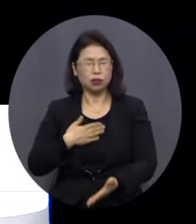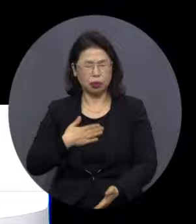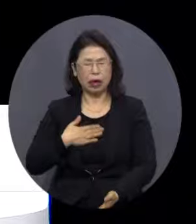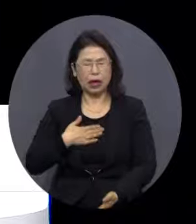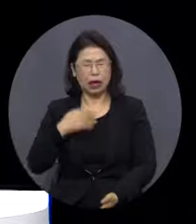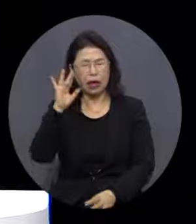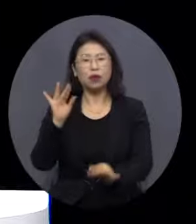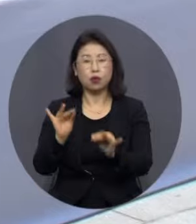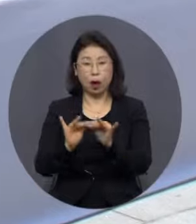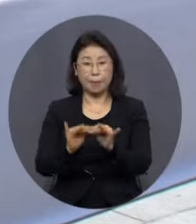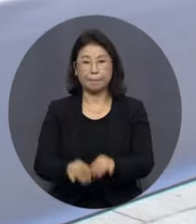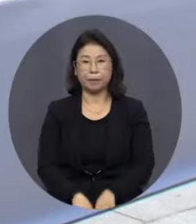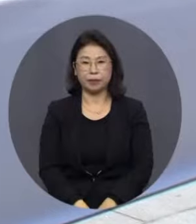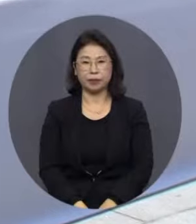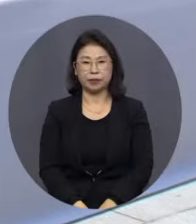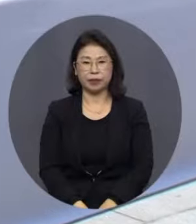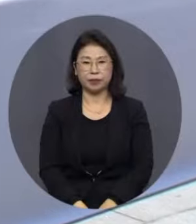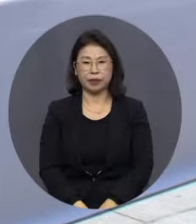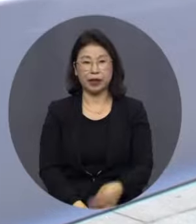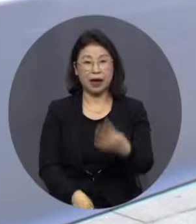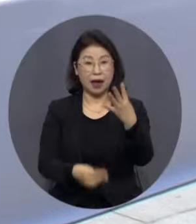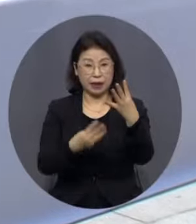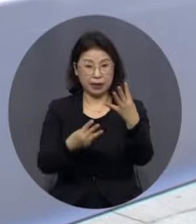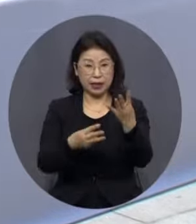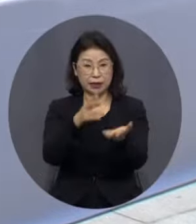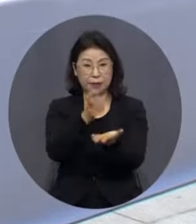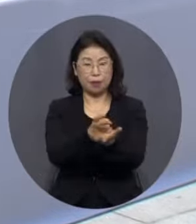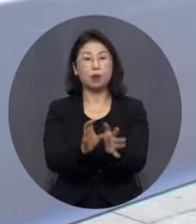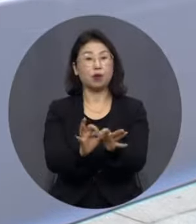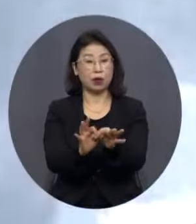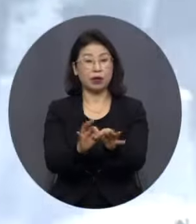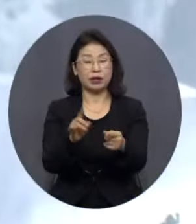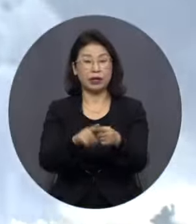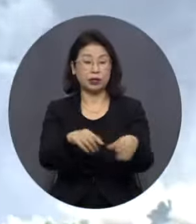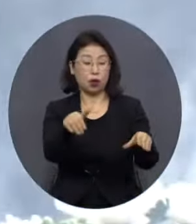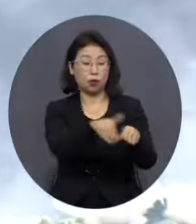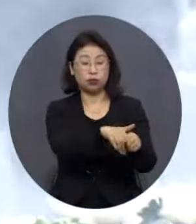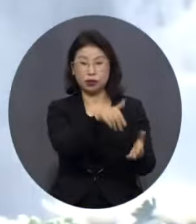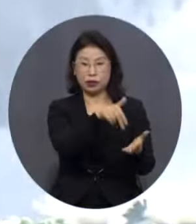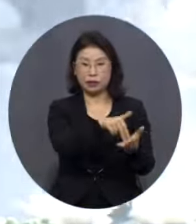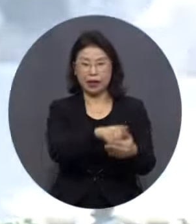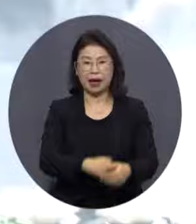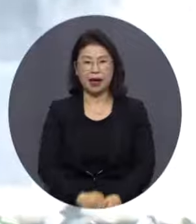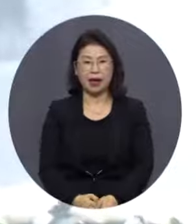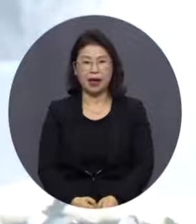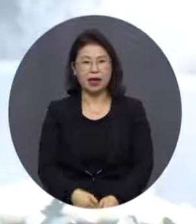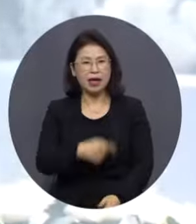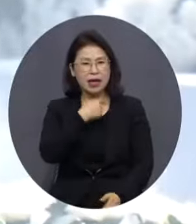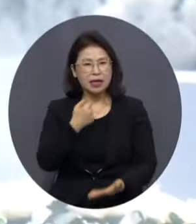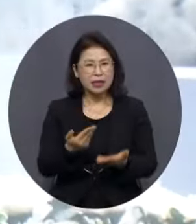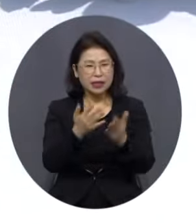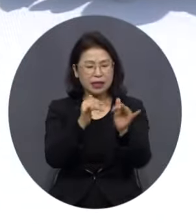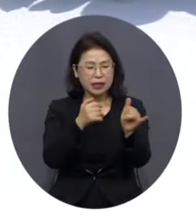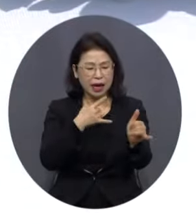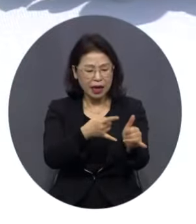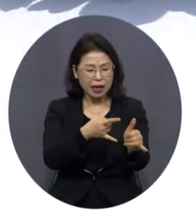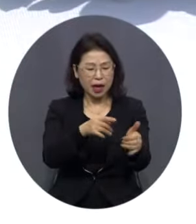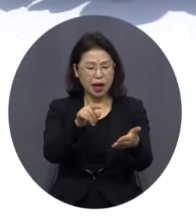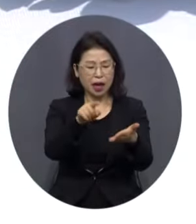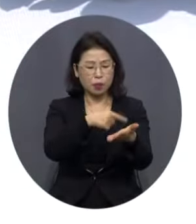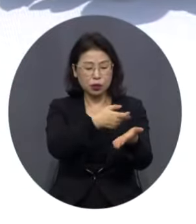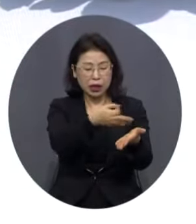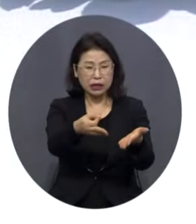충분히 공감하고요 43 후속입법 과제로 문대림 후보는 희생자만 받는 보상금을